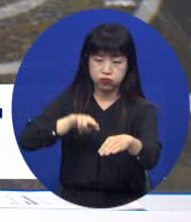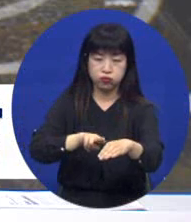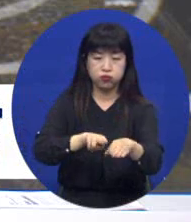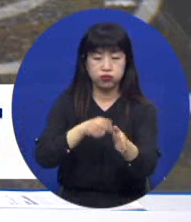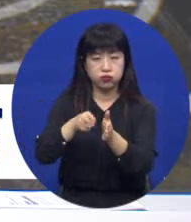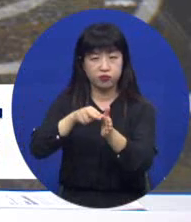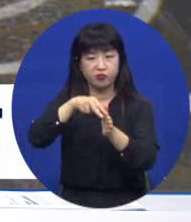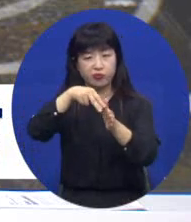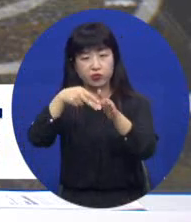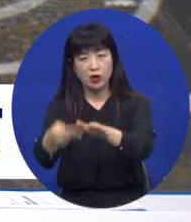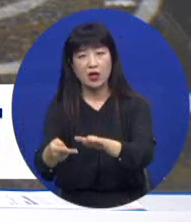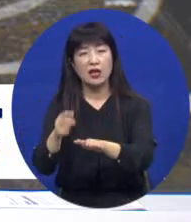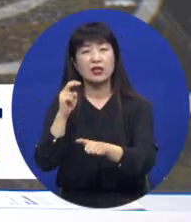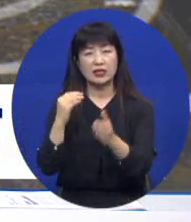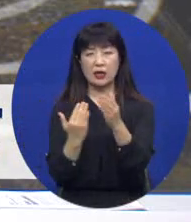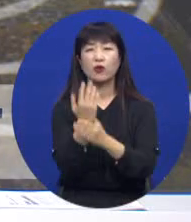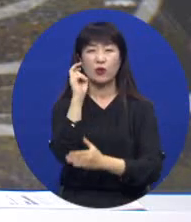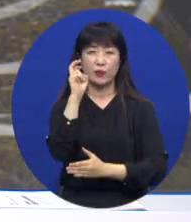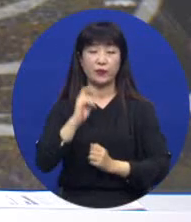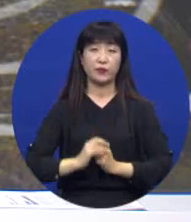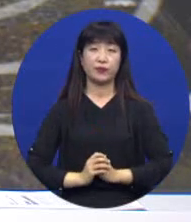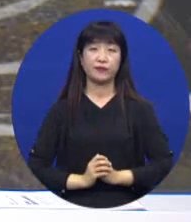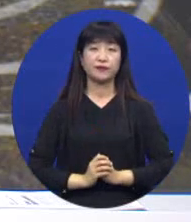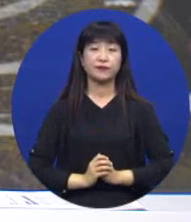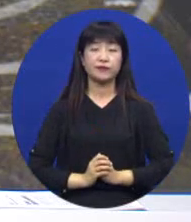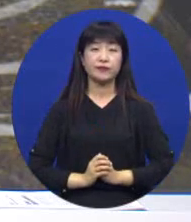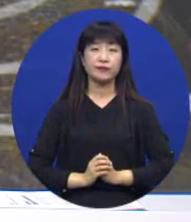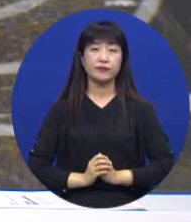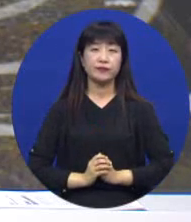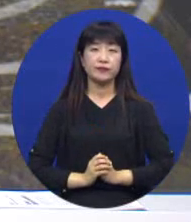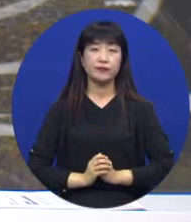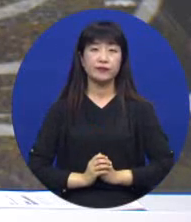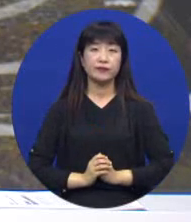돌다 사고가 난 것으로 보입니다. 박성동 기자입니다.